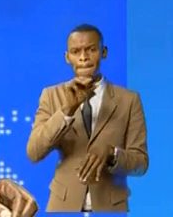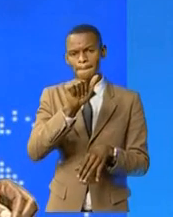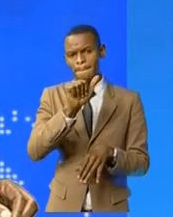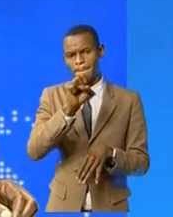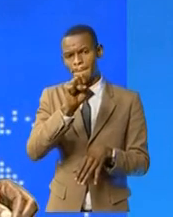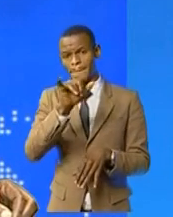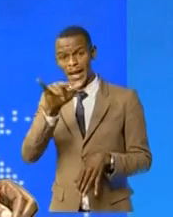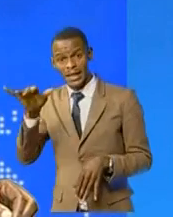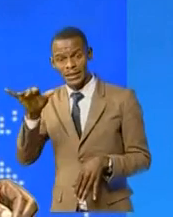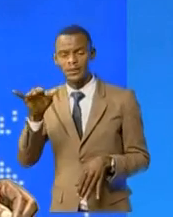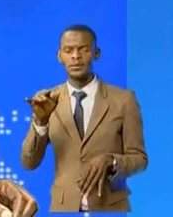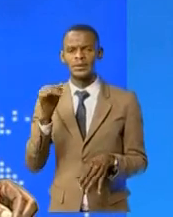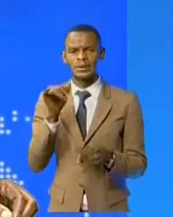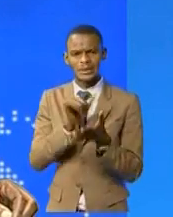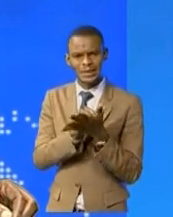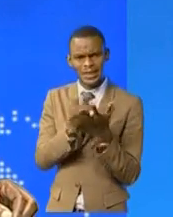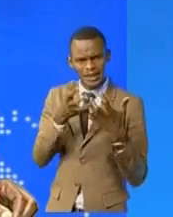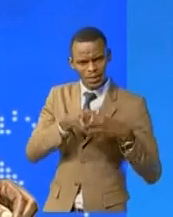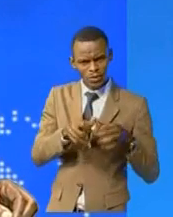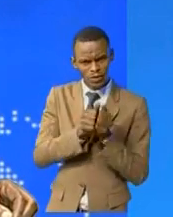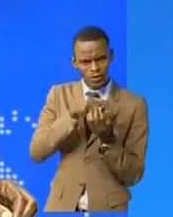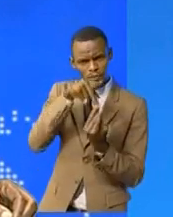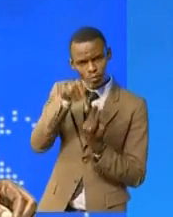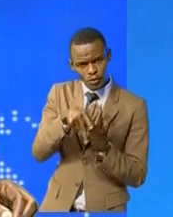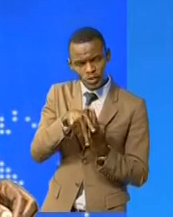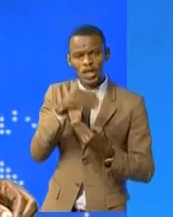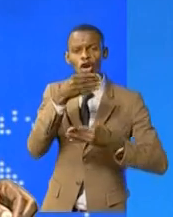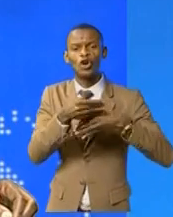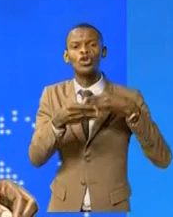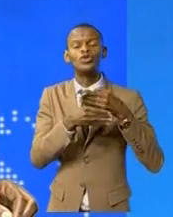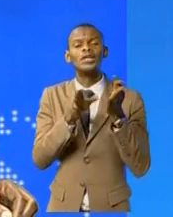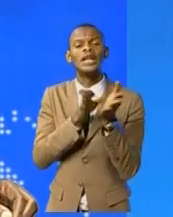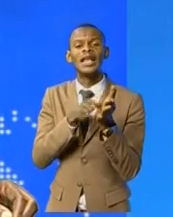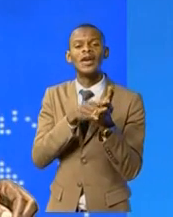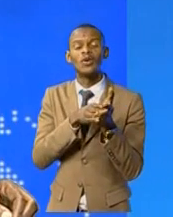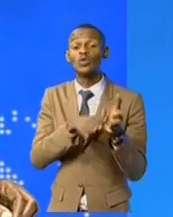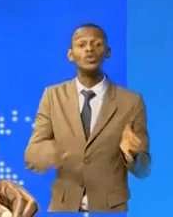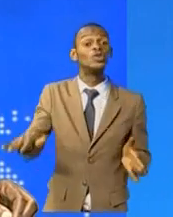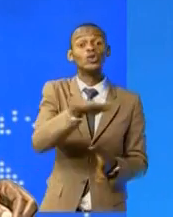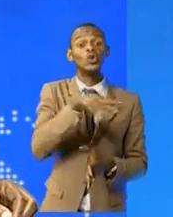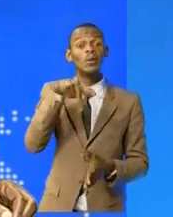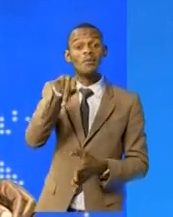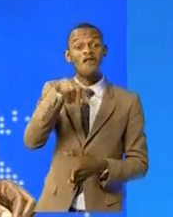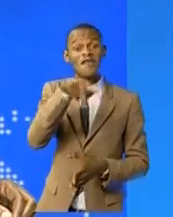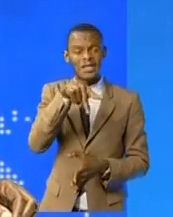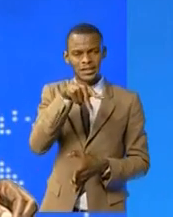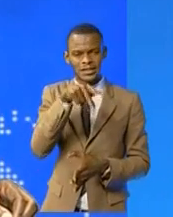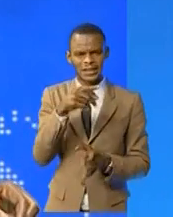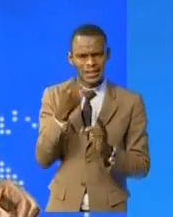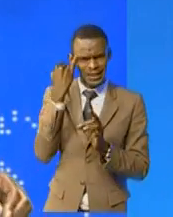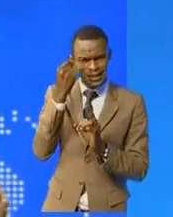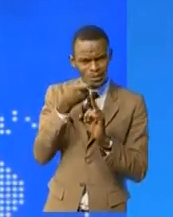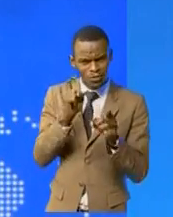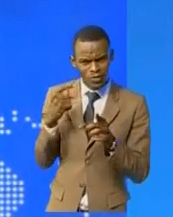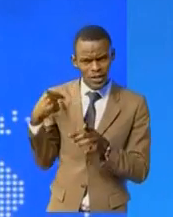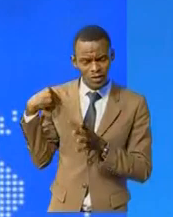de construction des écoles sur toute l'étendue de la province initié par le gouverneur Willy Ichundala Hassan qui a posé la première